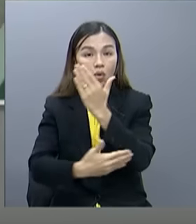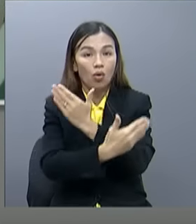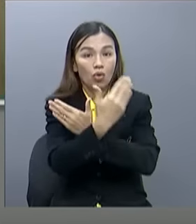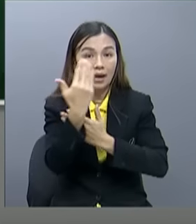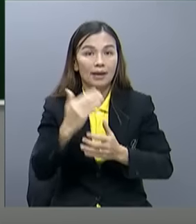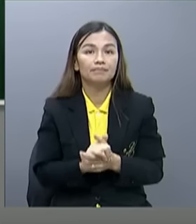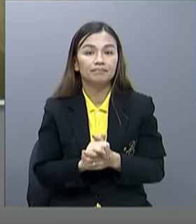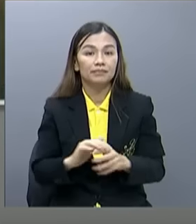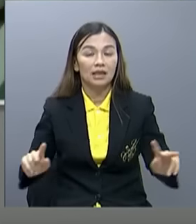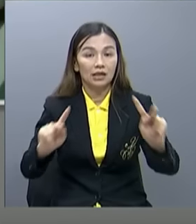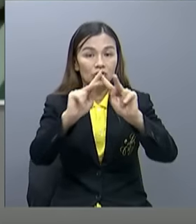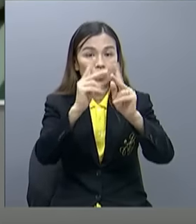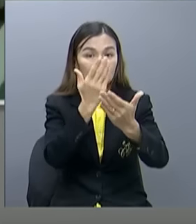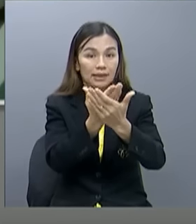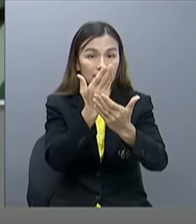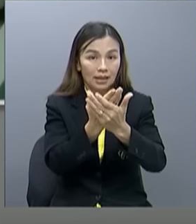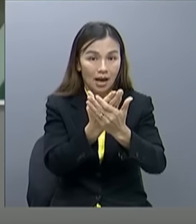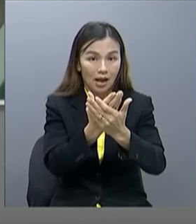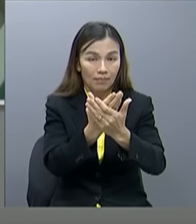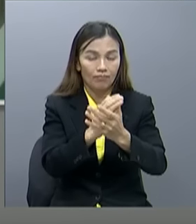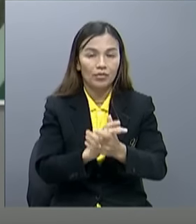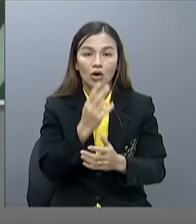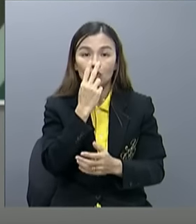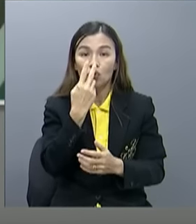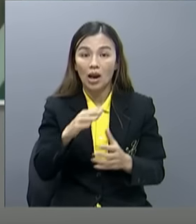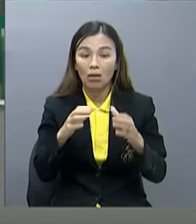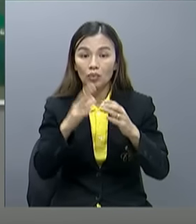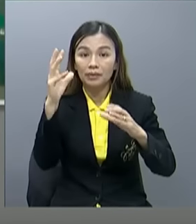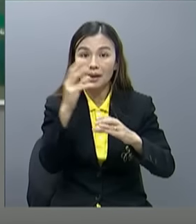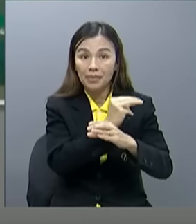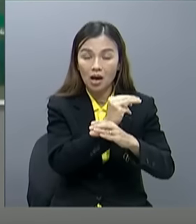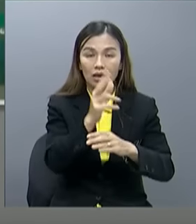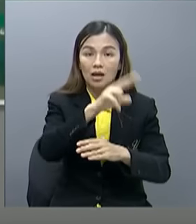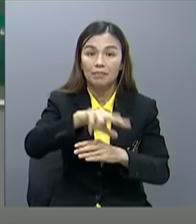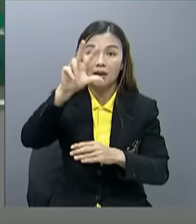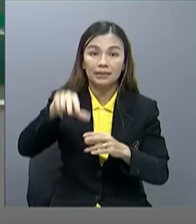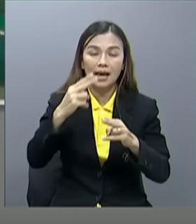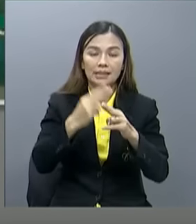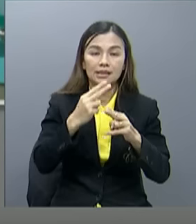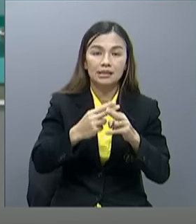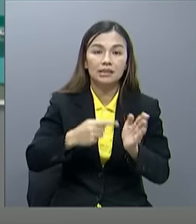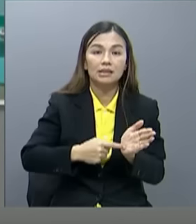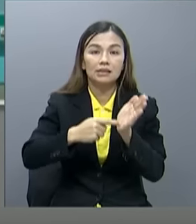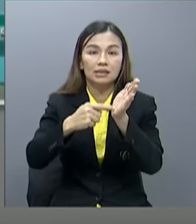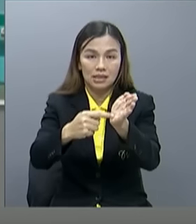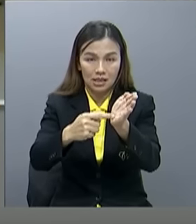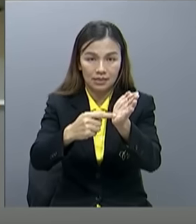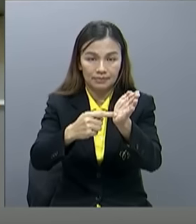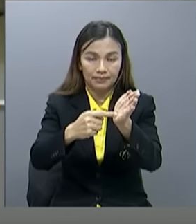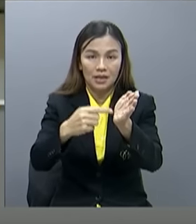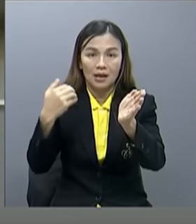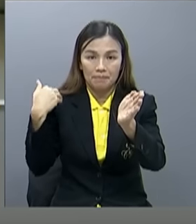ที่กระทรวงการคลังหรืออาจจะมองได้ว่าเป็นพรรคเพื่อไทยจะเดินหน้าเสนอชื่อคุณกิตติรัตน์ต่อไปอีกหรือไม่